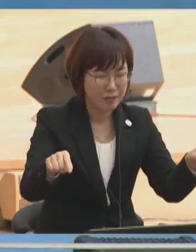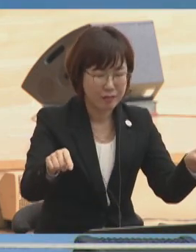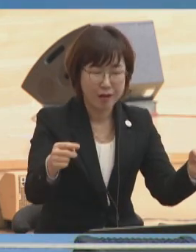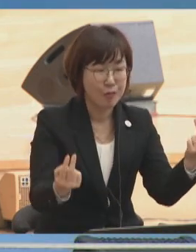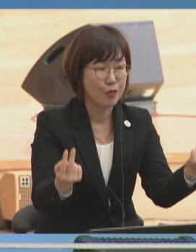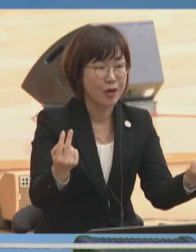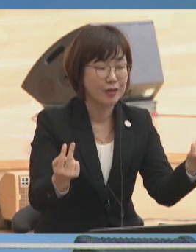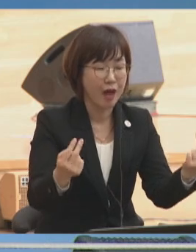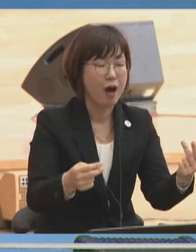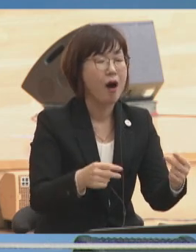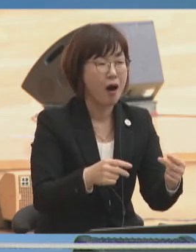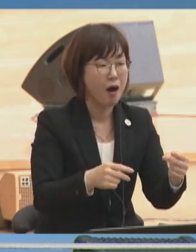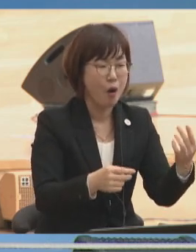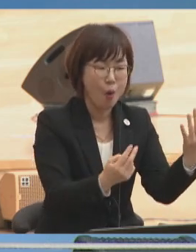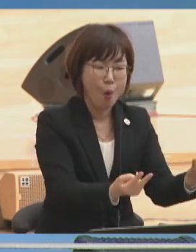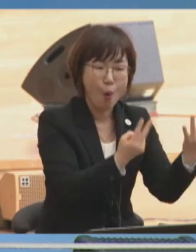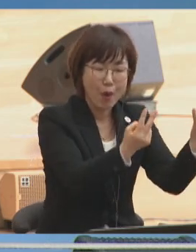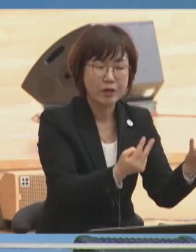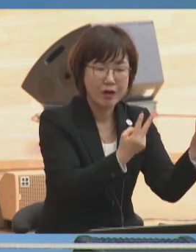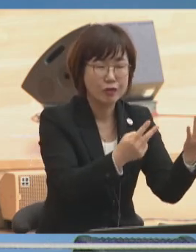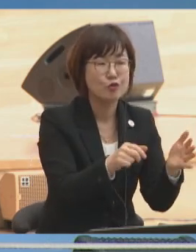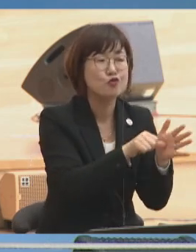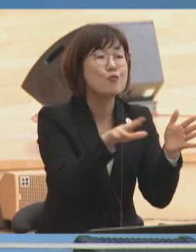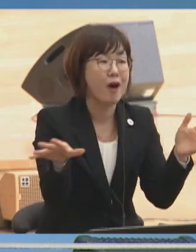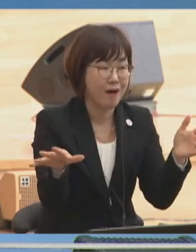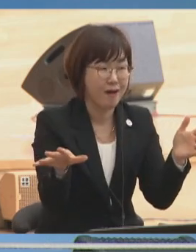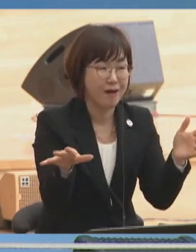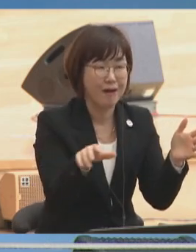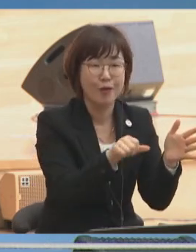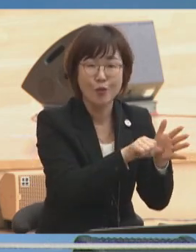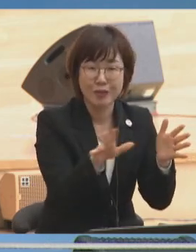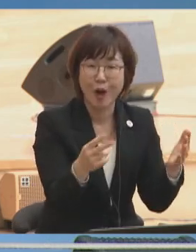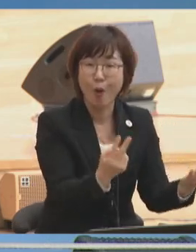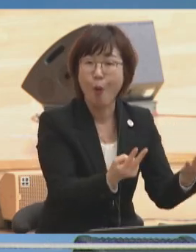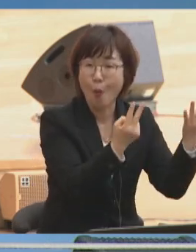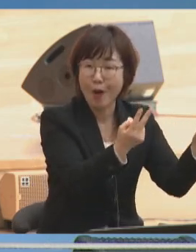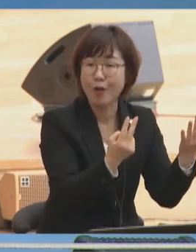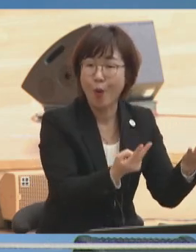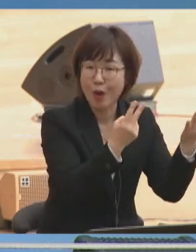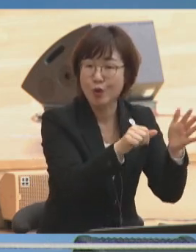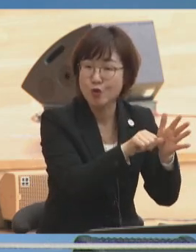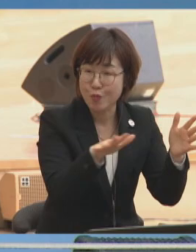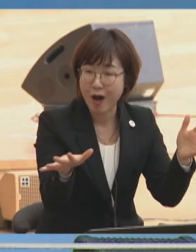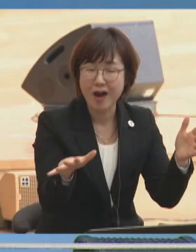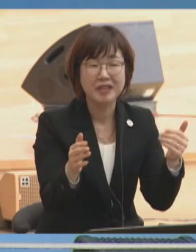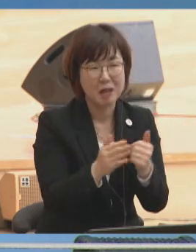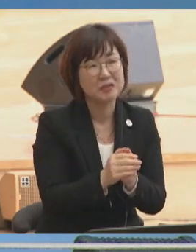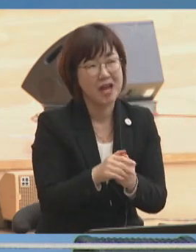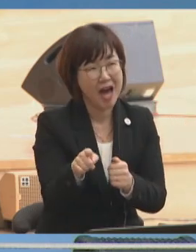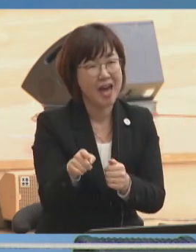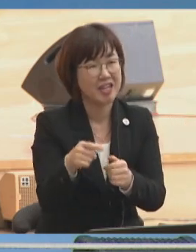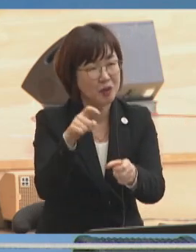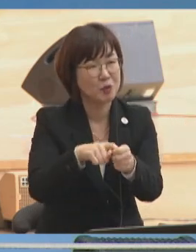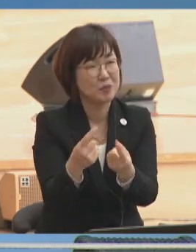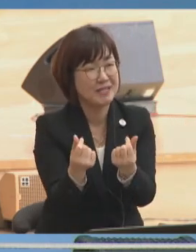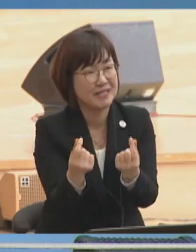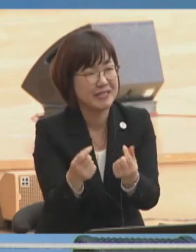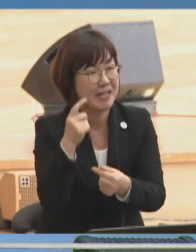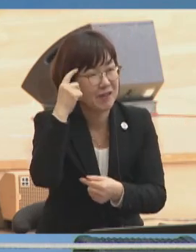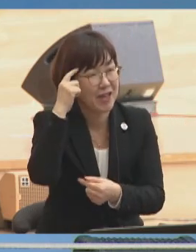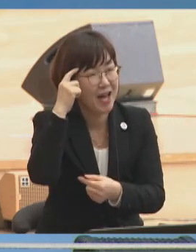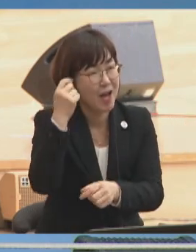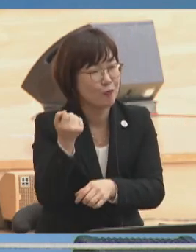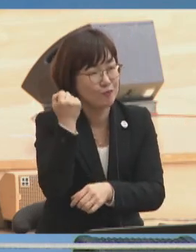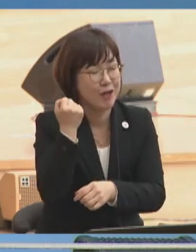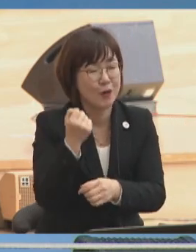유명세를 타는 사건은 오병이 아닙니까? 그러니까 오병이어의 운율에 맞춰서 덮어놓고 우리는 뭐에 익숙했냐면 칠병이어에